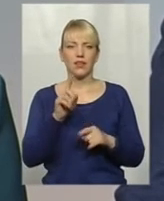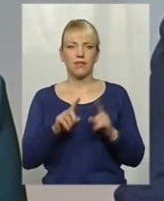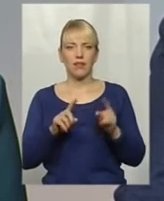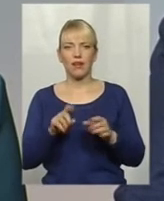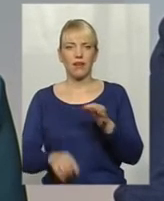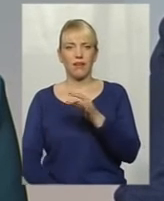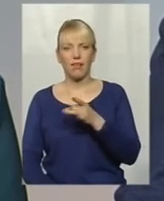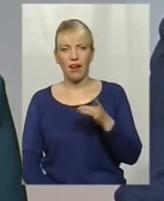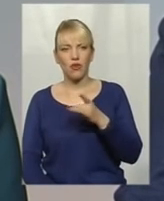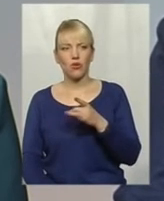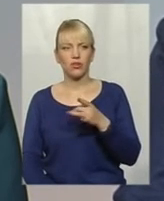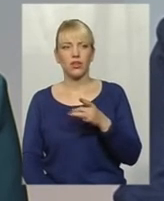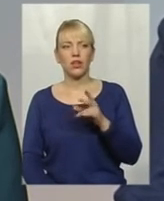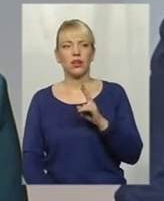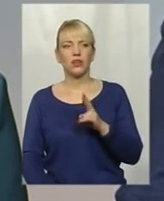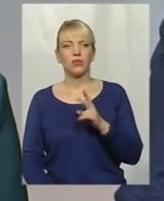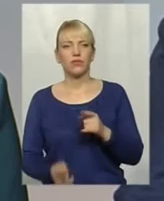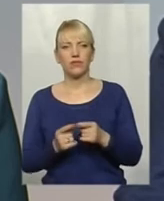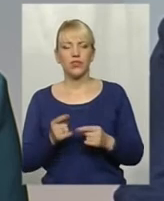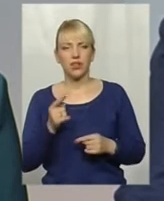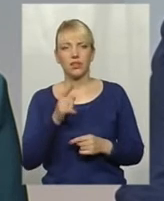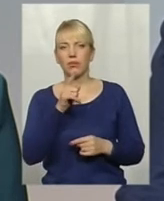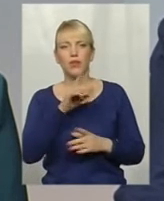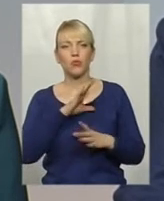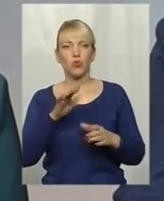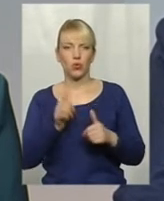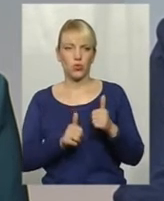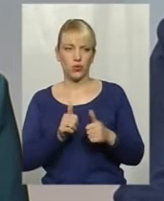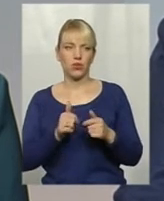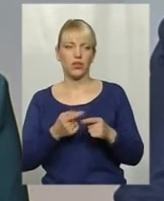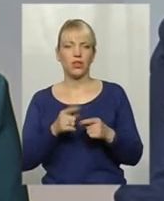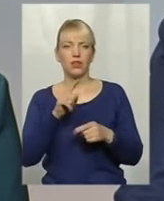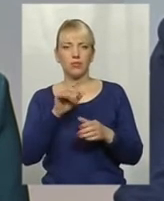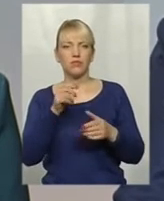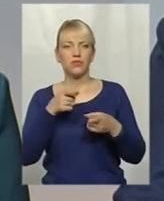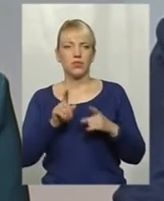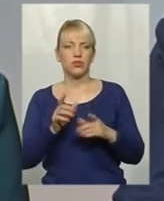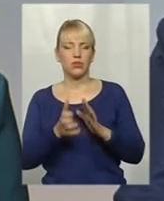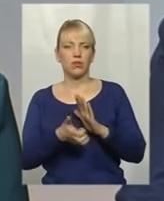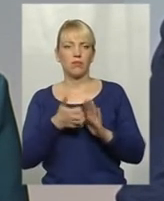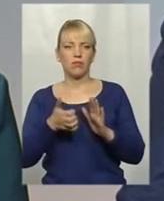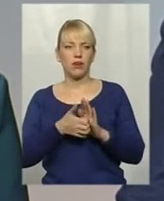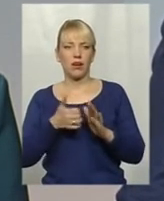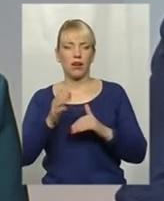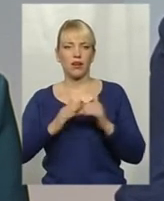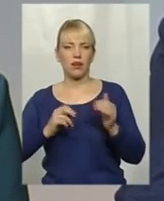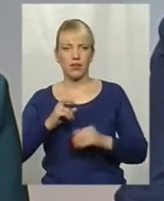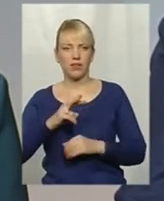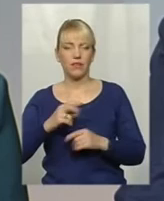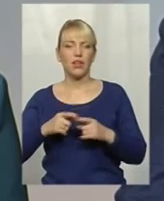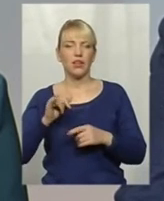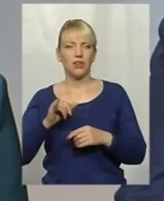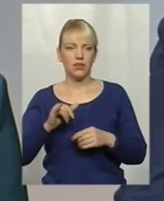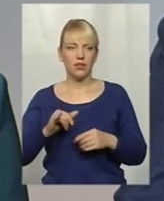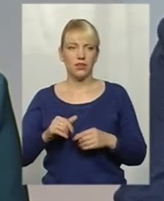такі, скажімо так, можливо, такі найбільш віддалені, там була невелика конкуренція, і там на сьогодні дійсно є брак кадрів. Більш того, у нас один район, ми не будемо